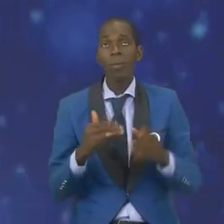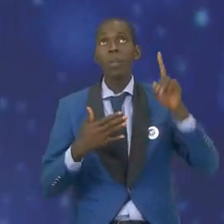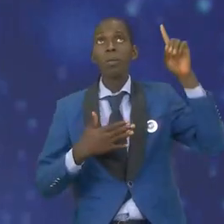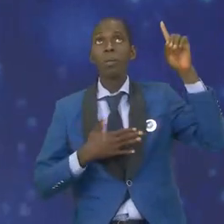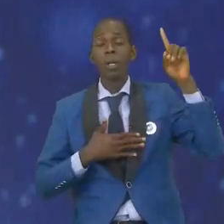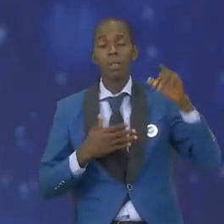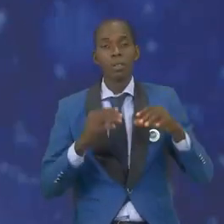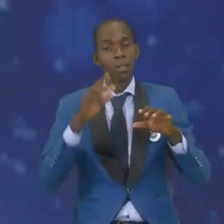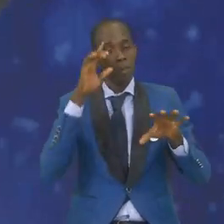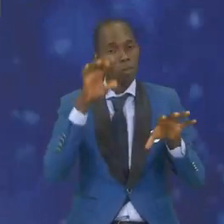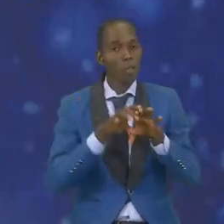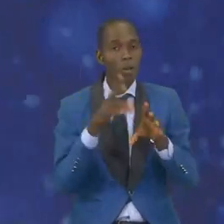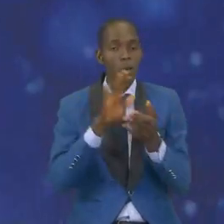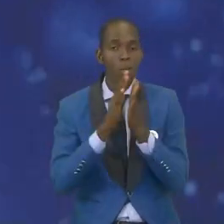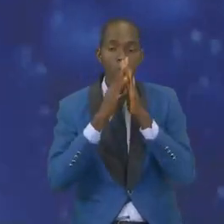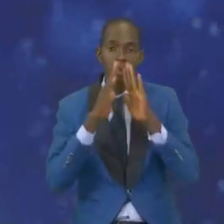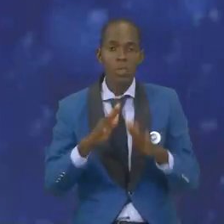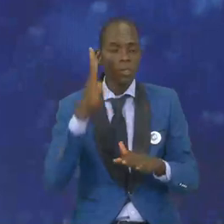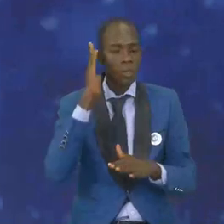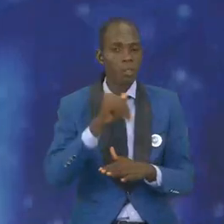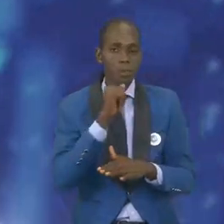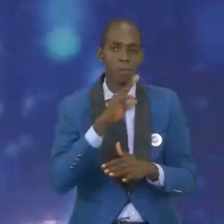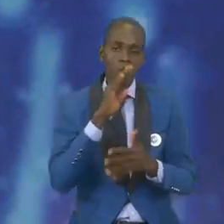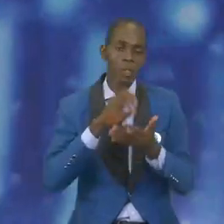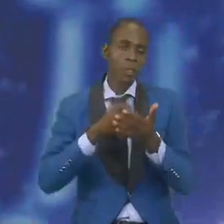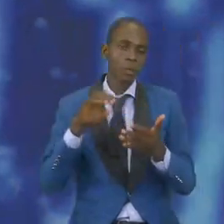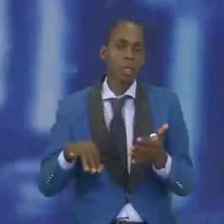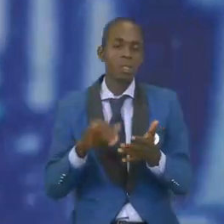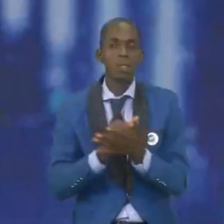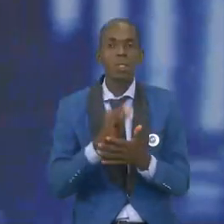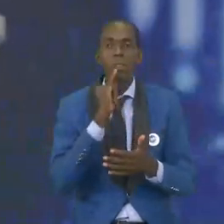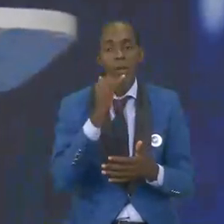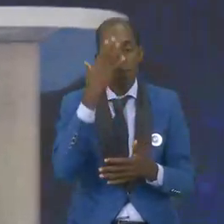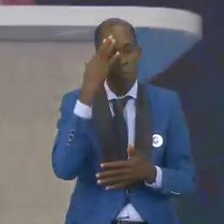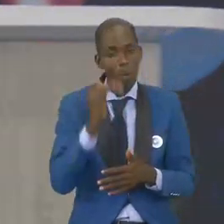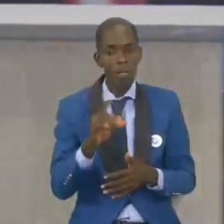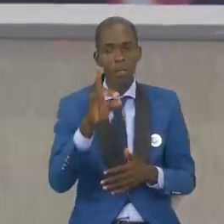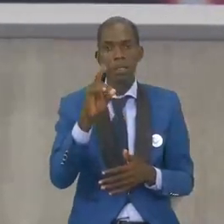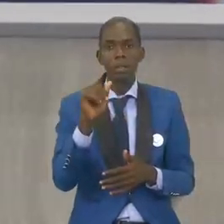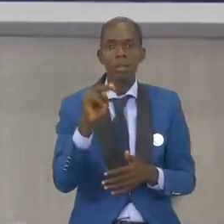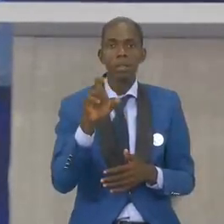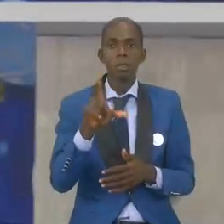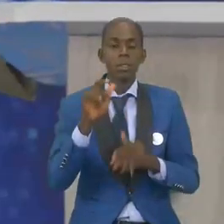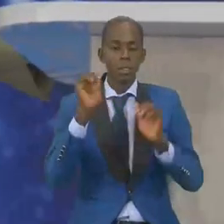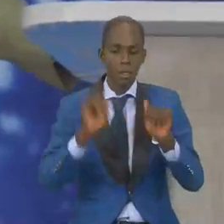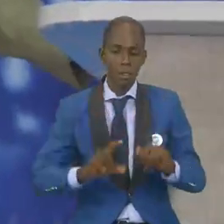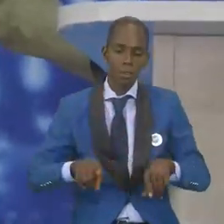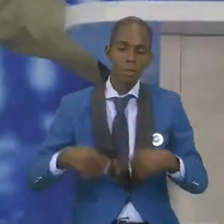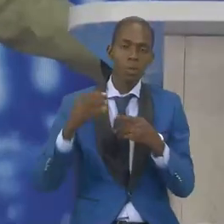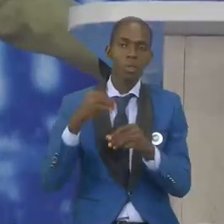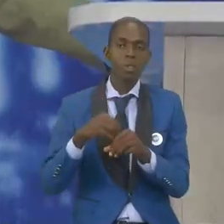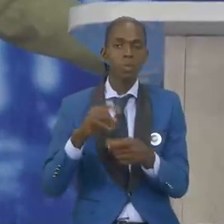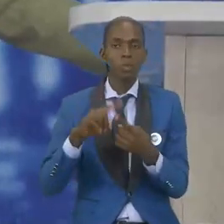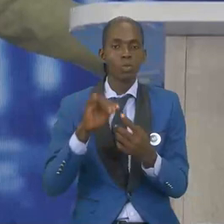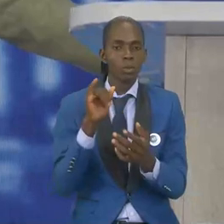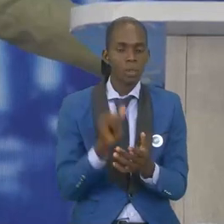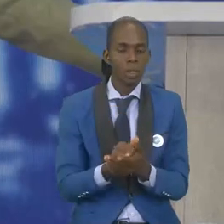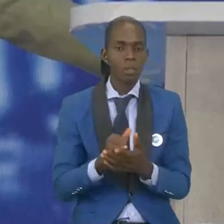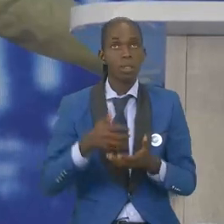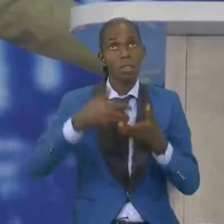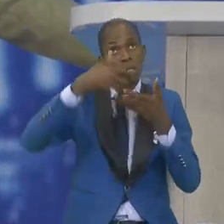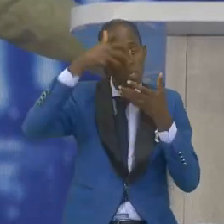toi. Il dit, mon alliance de paix ne s'éloignera pas. Voilà pourquoi